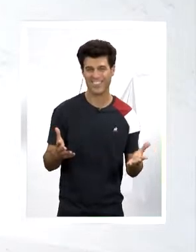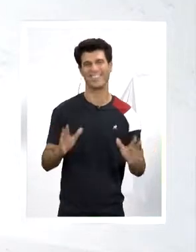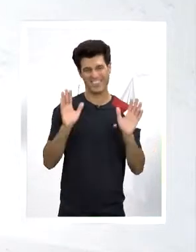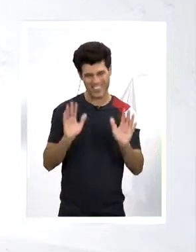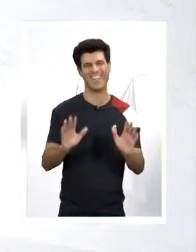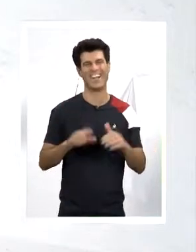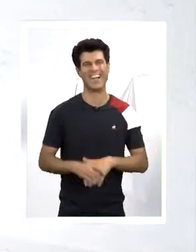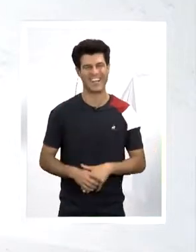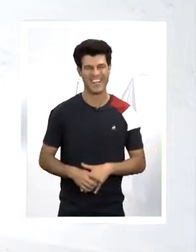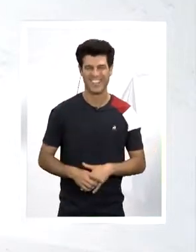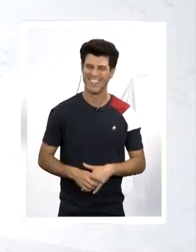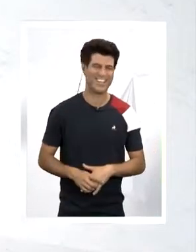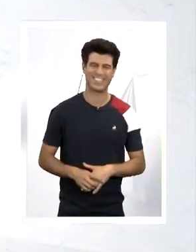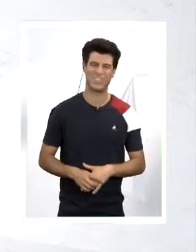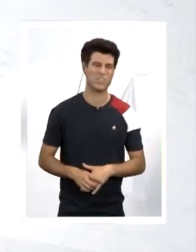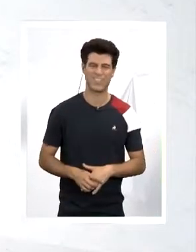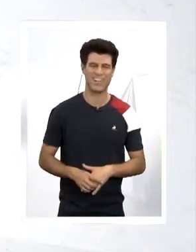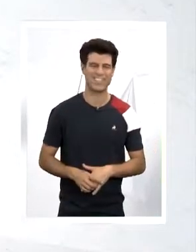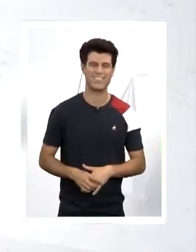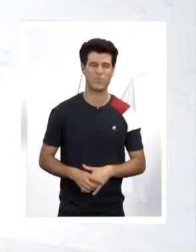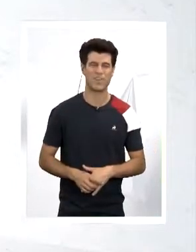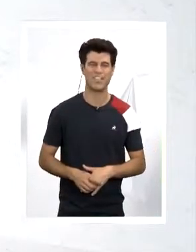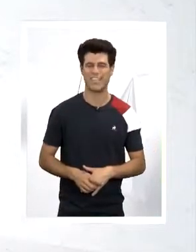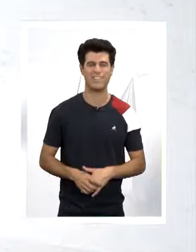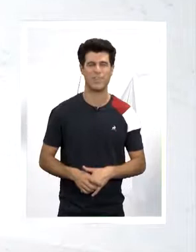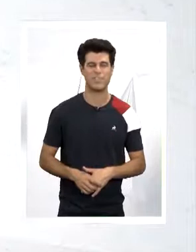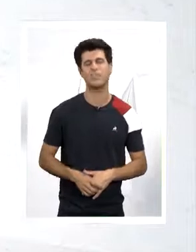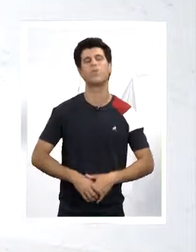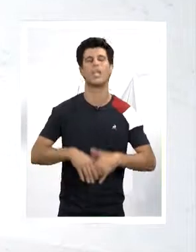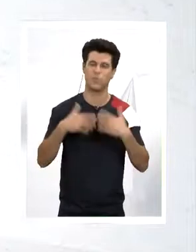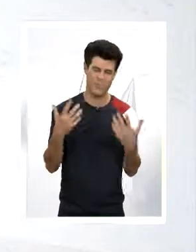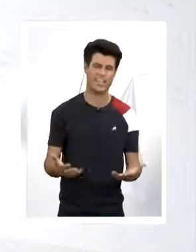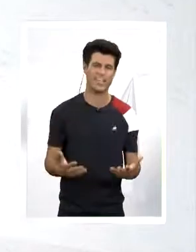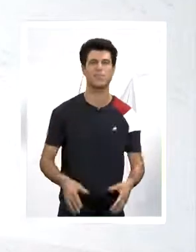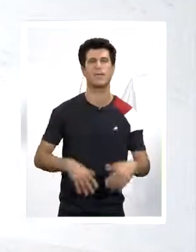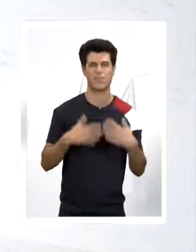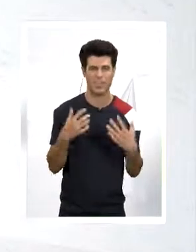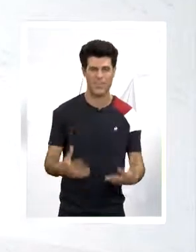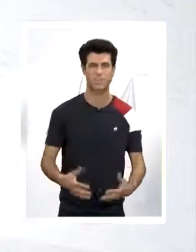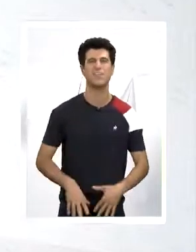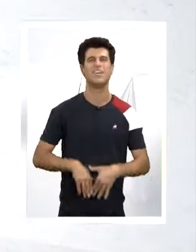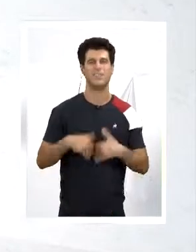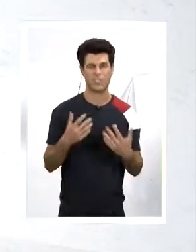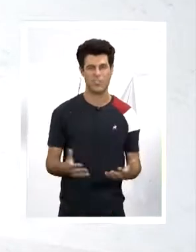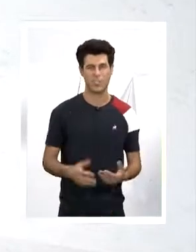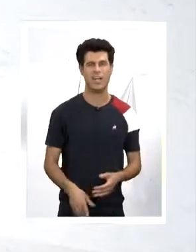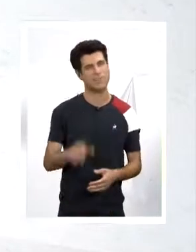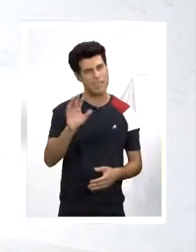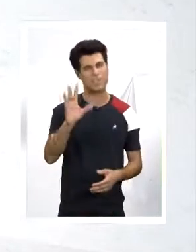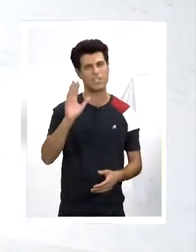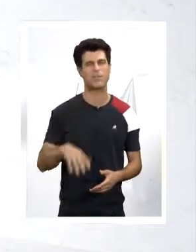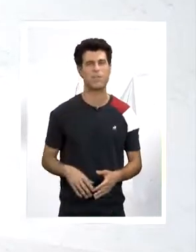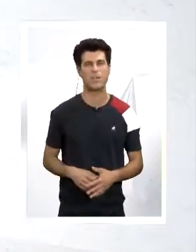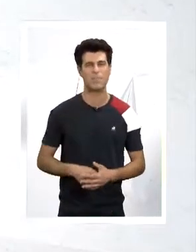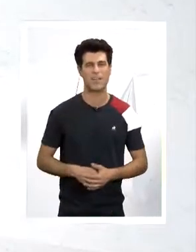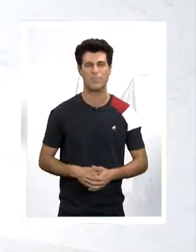לחברים, לא ללימודים. איזה תשובה, איזה תשובה כנה ואמיתית. כולנו מתגעגעים לחברים ולשגרה,